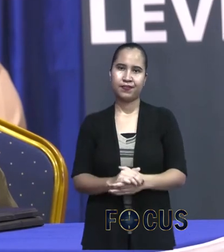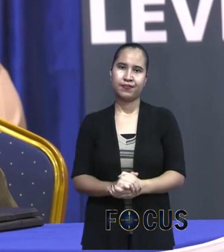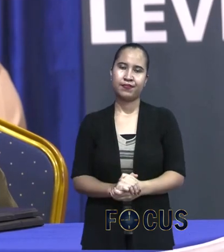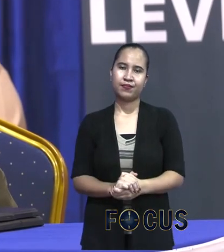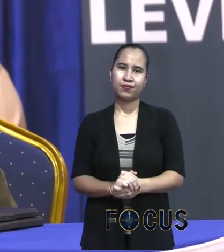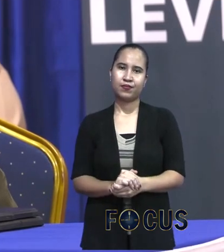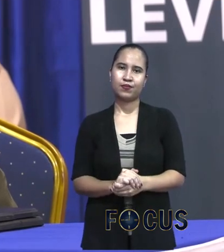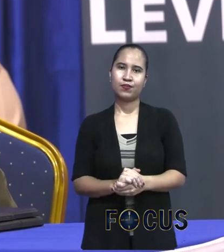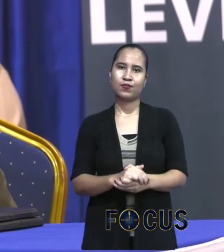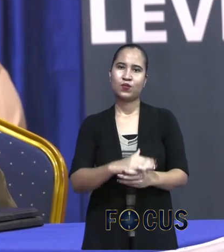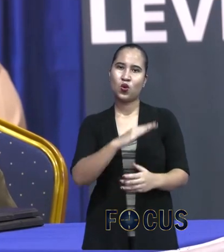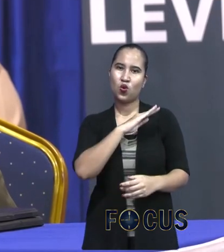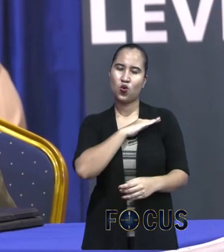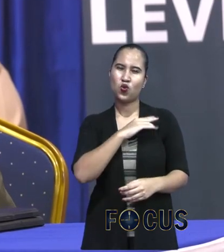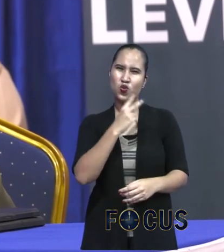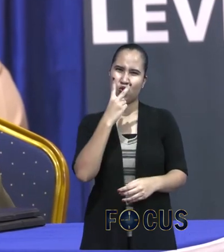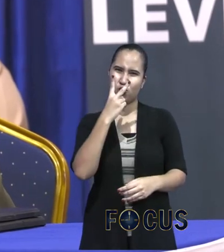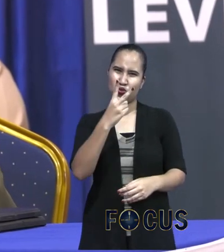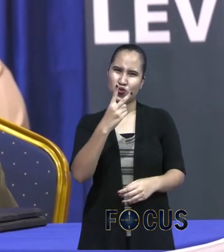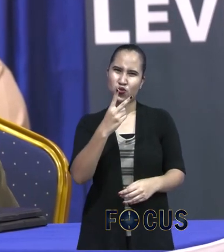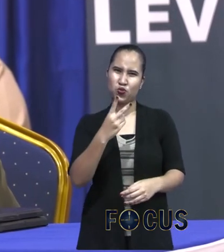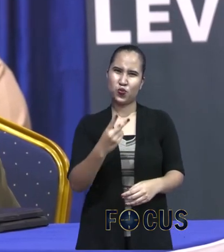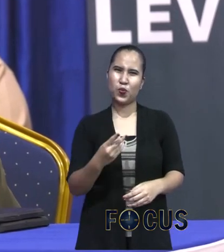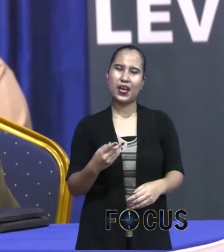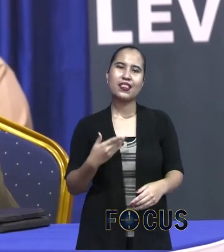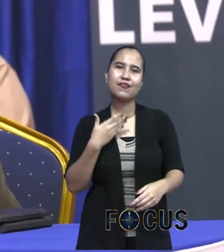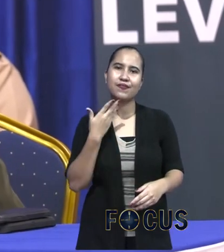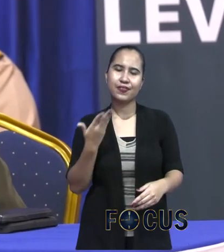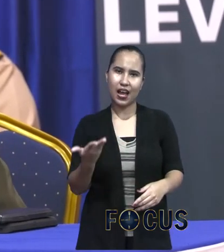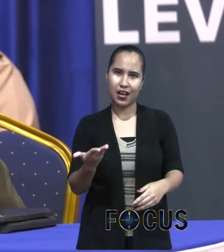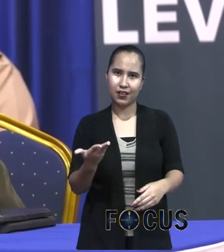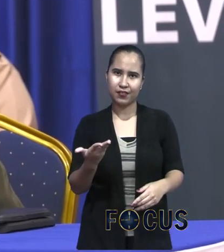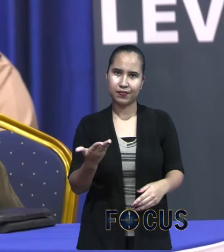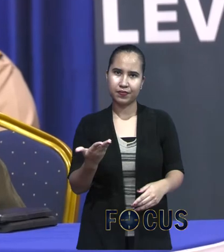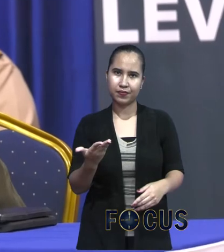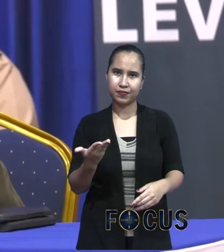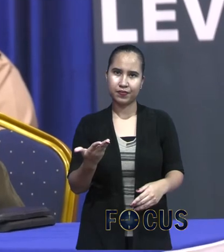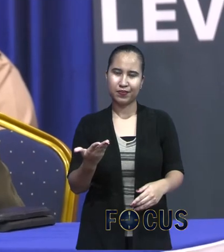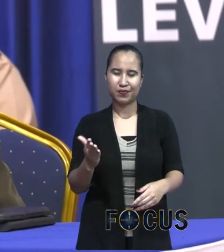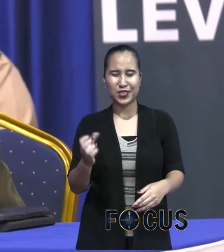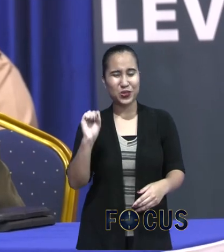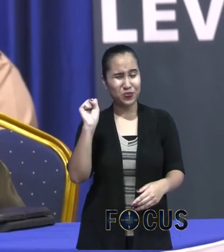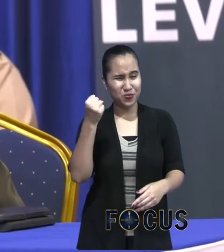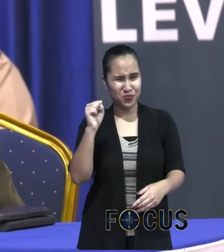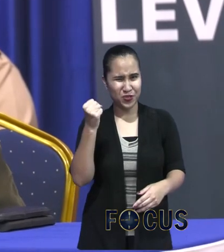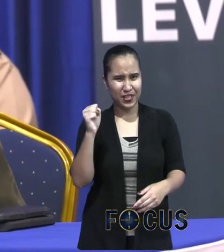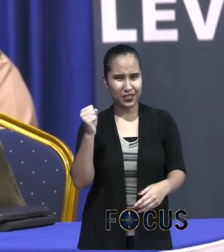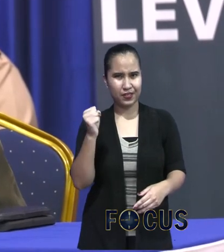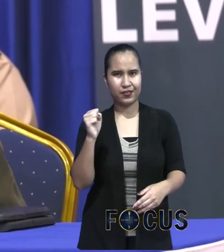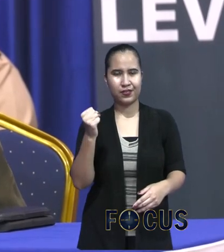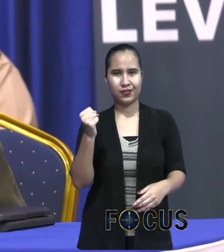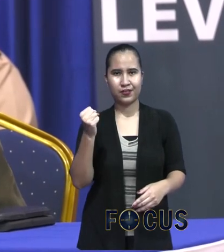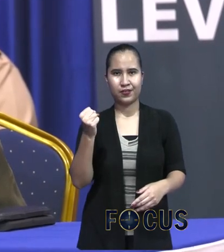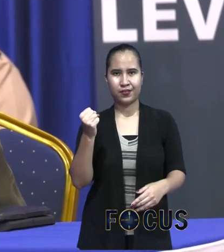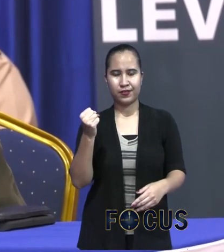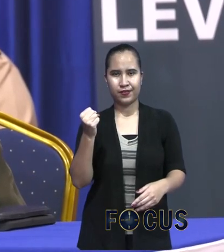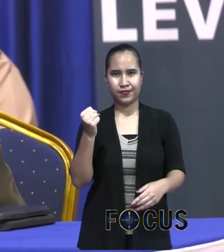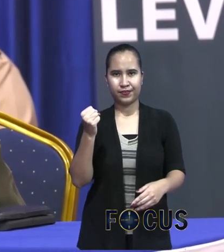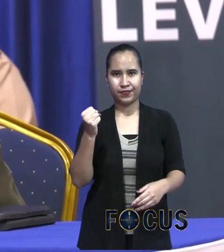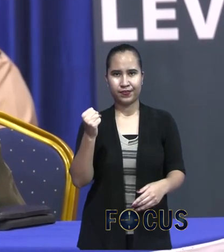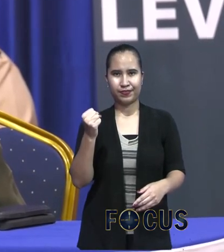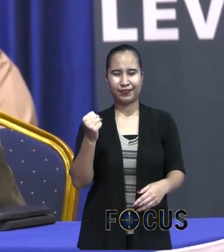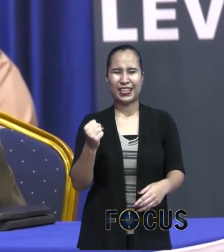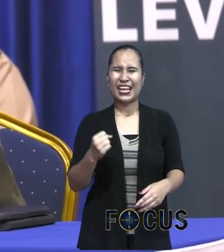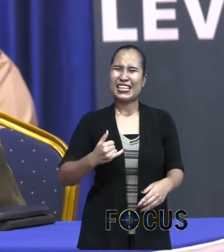En dan komt natuurlijk het tweede vraagstuk. En het vraagstuk dat veel complexer zal zijn, omdat het heel